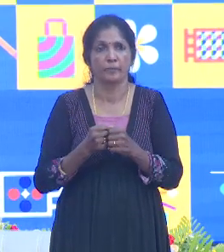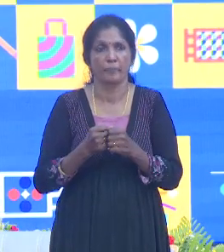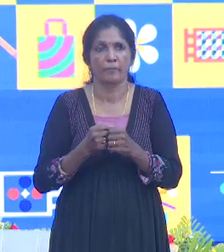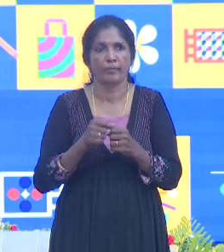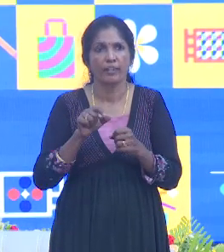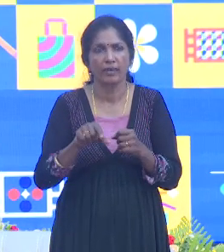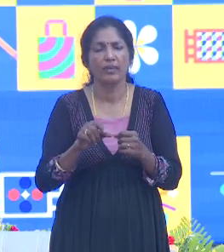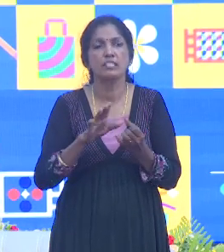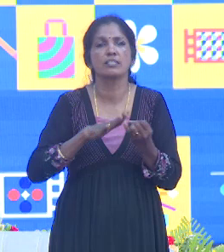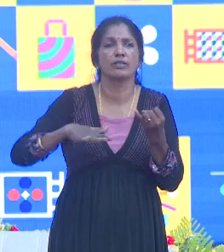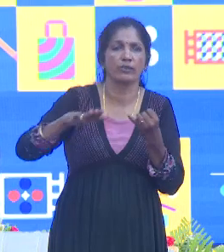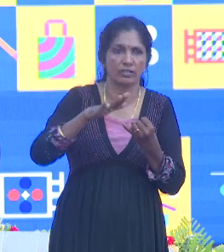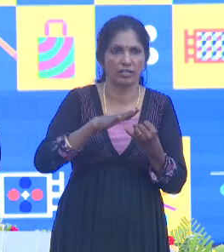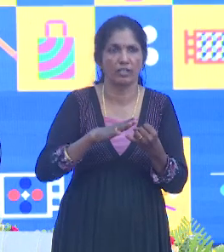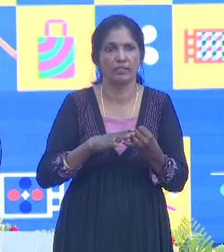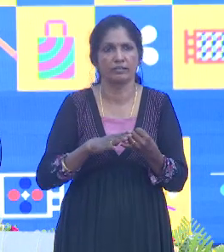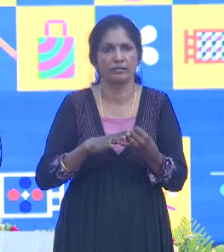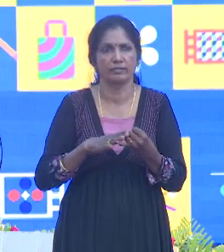ആ ഒരു സാഹചര്യത്തിലാണ്